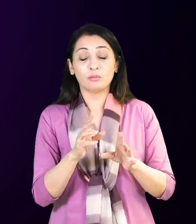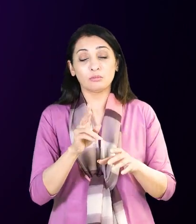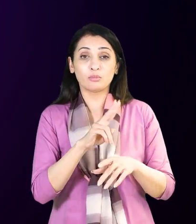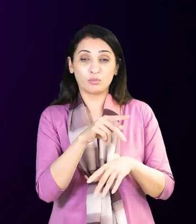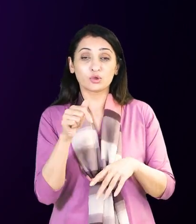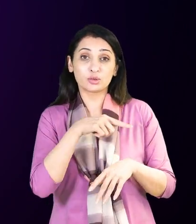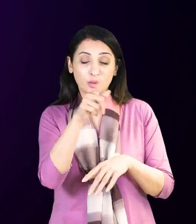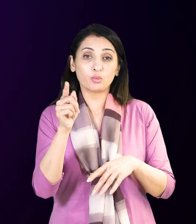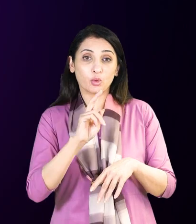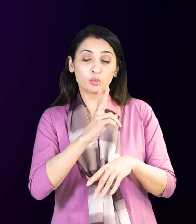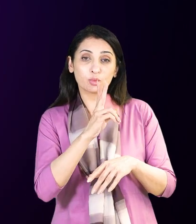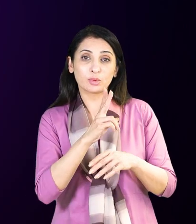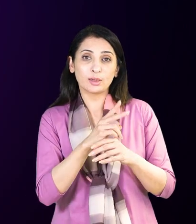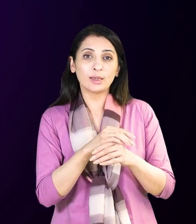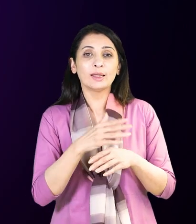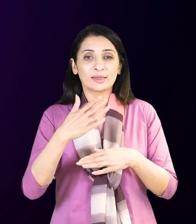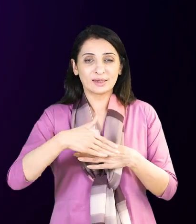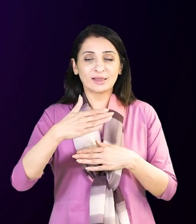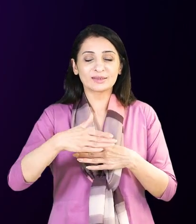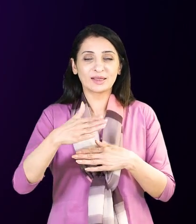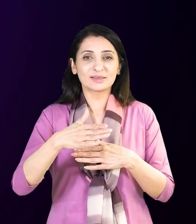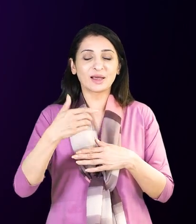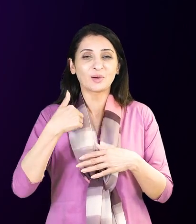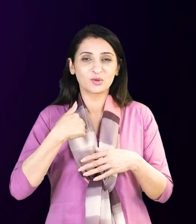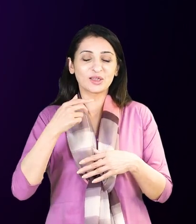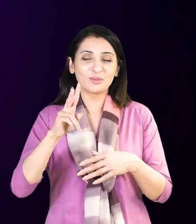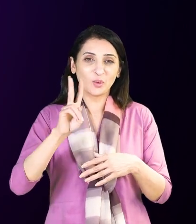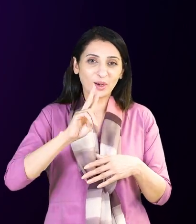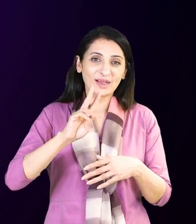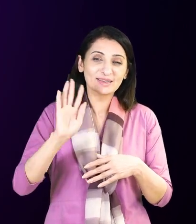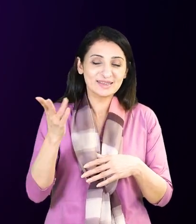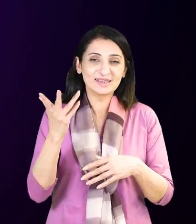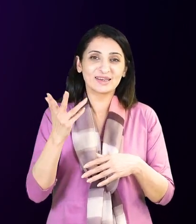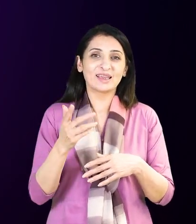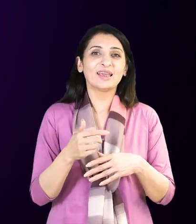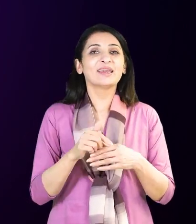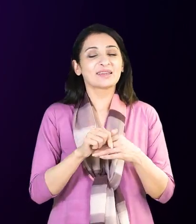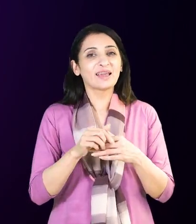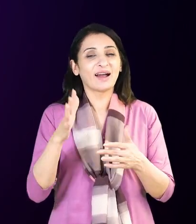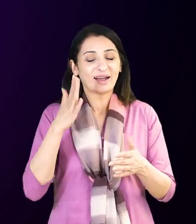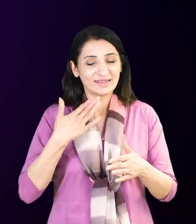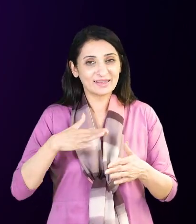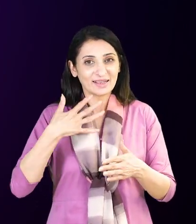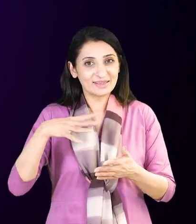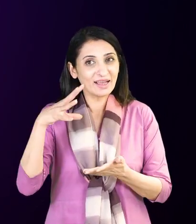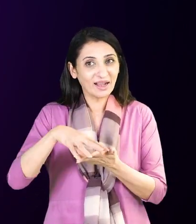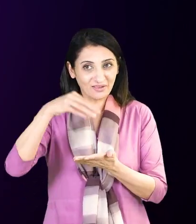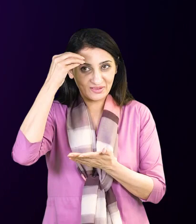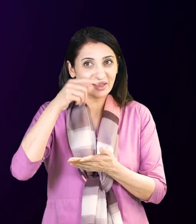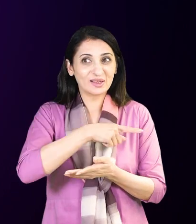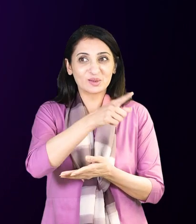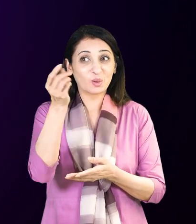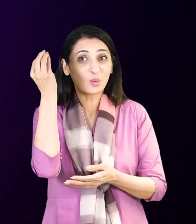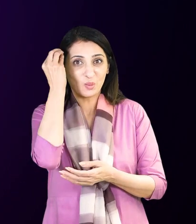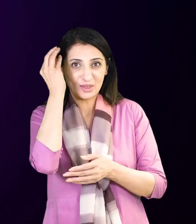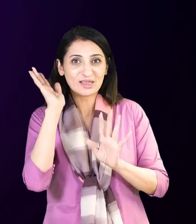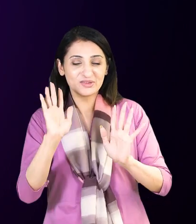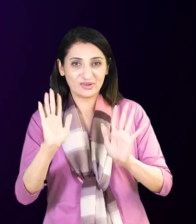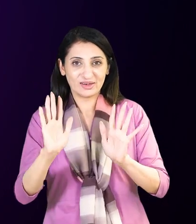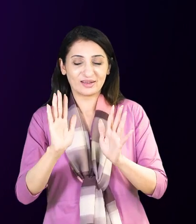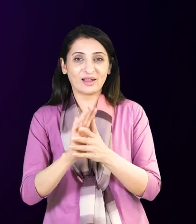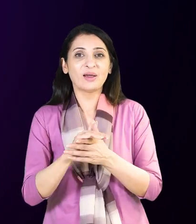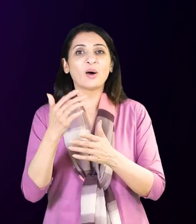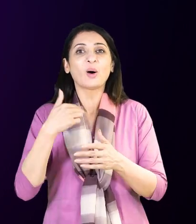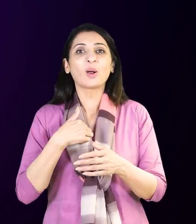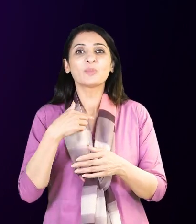have taken it patiently as well, and I thought कि नहीं, टाइम आएगा, let it start, अवेयरनेस आएगी, और जैसे जैसे आई है तब